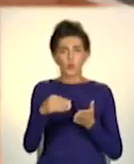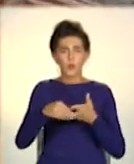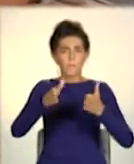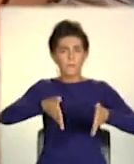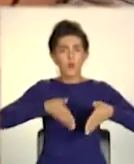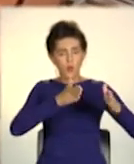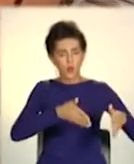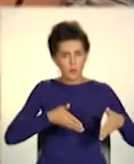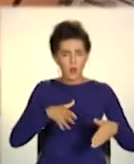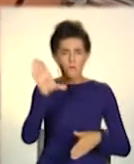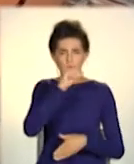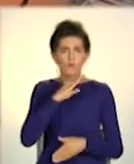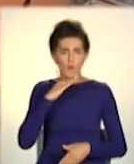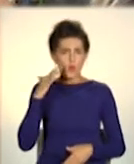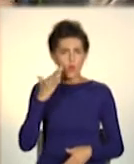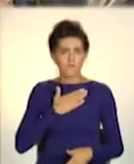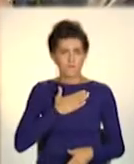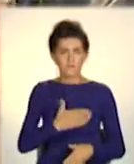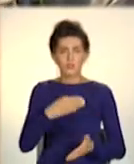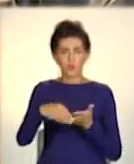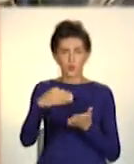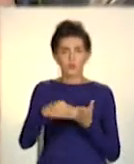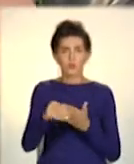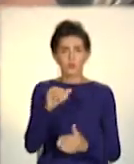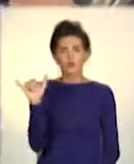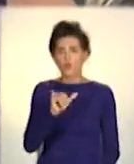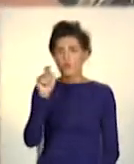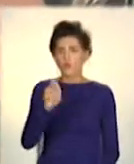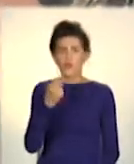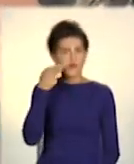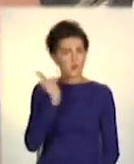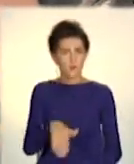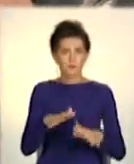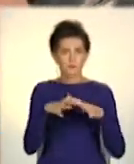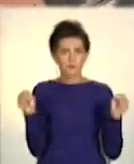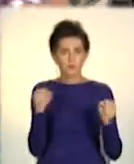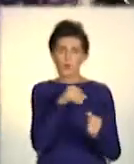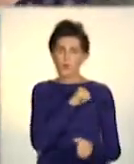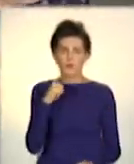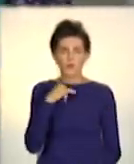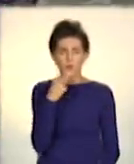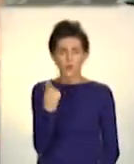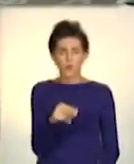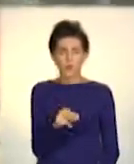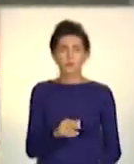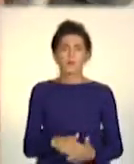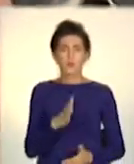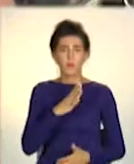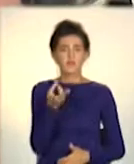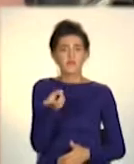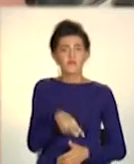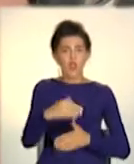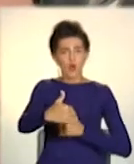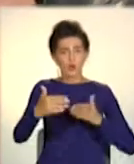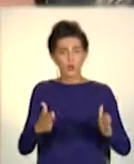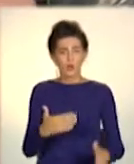огородів, тож купують активно. Сюди табаски зелені взагалі добре беруть. Такий час теж я вже 2 ящики торгував.